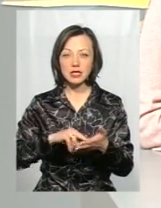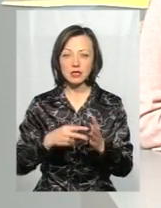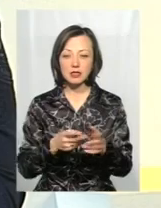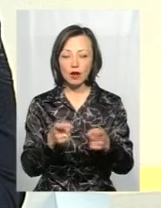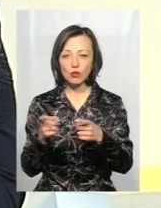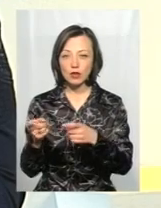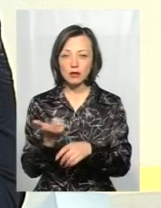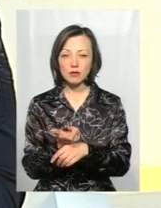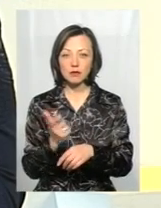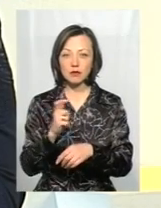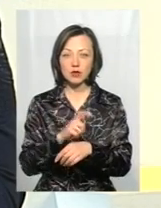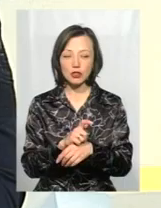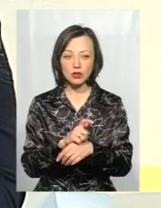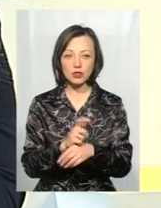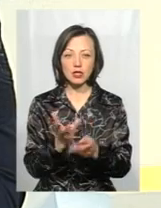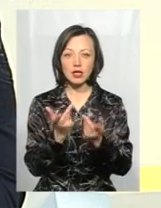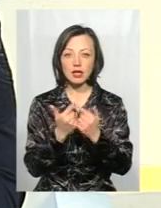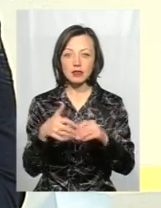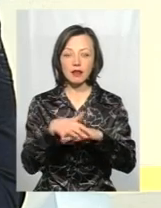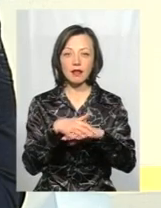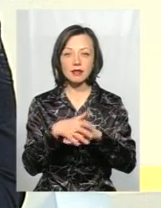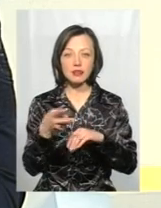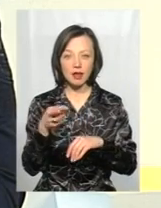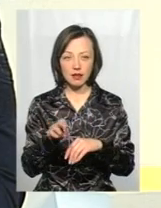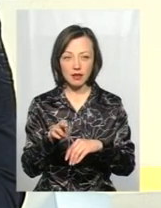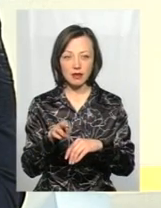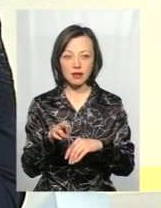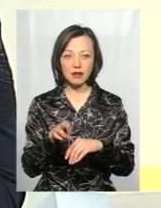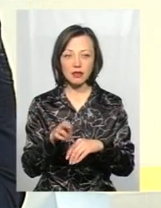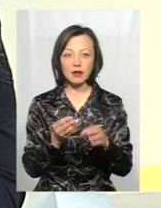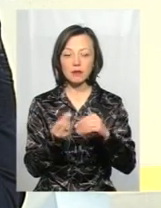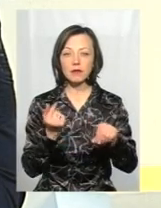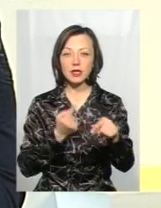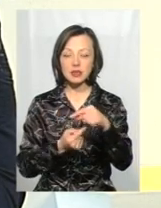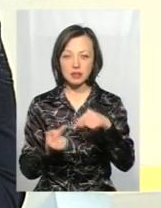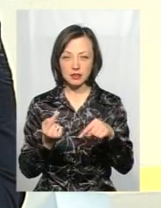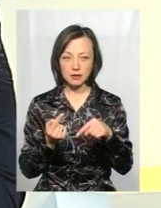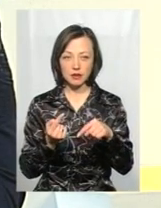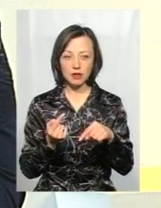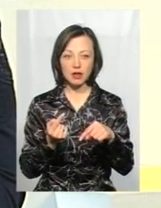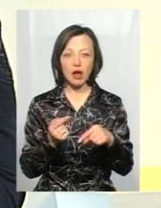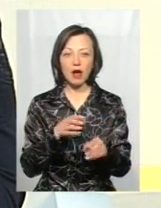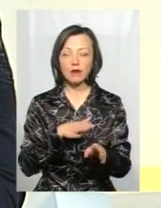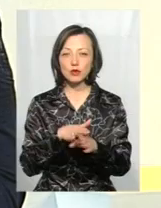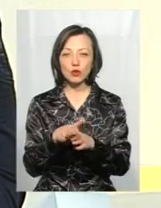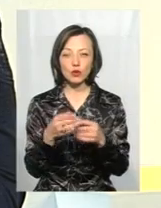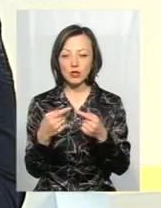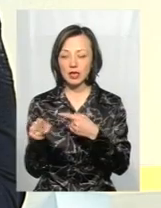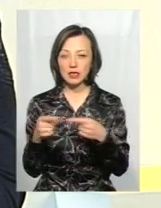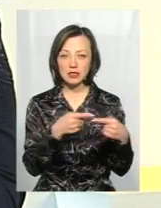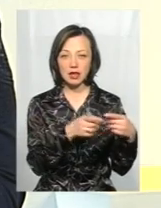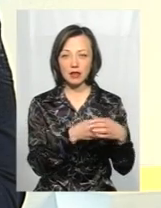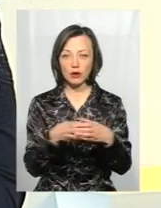залучайте максимально більшу кількість населення. Населення і бізнес. Тобто абсолютно різні